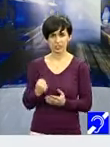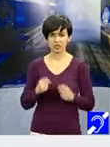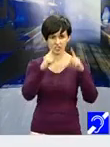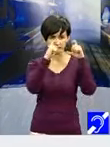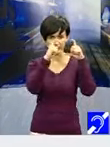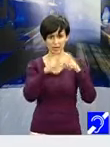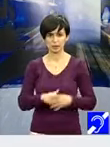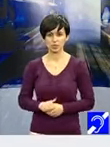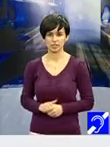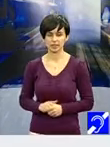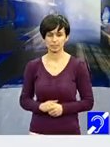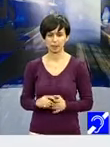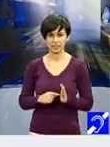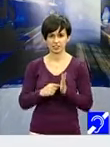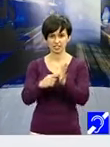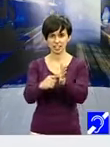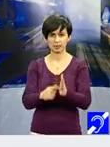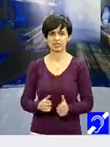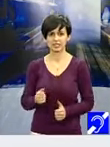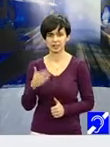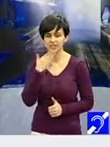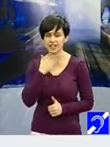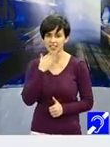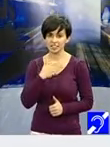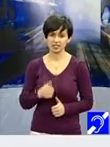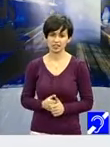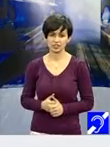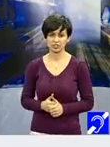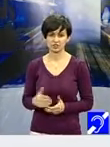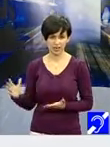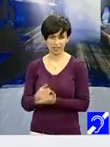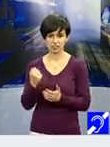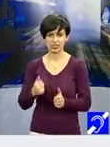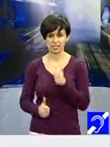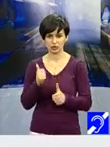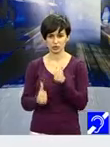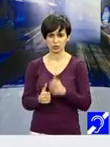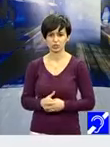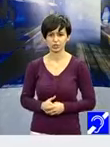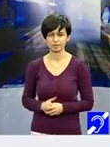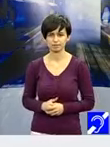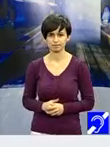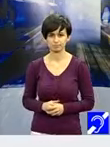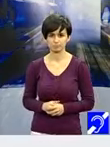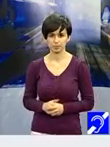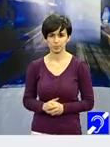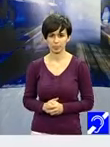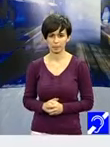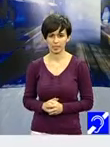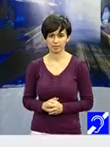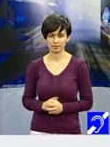pe pământ, câștigă meciul. Concursul e organizat de MIT, ESA și